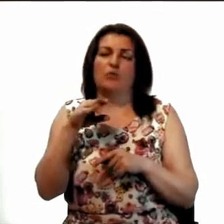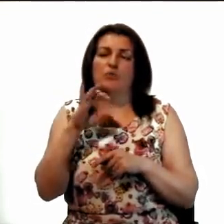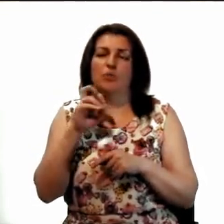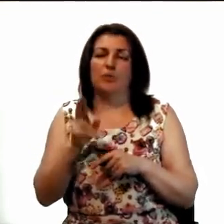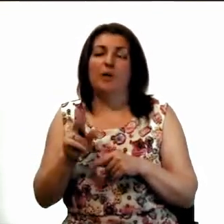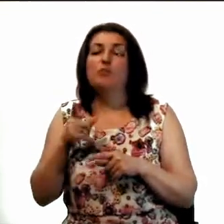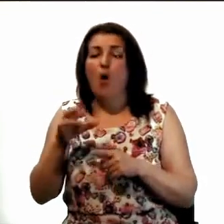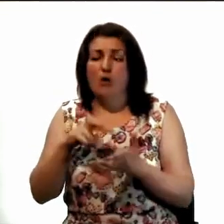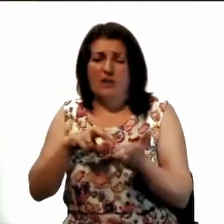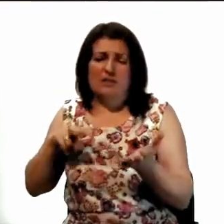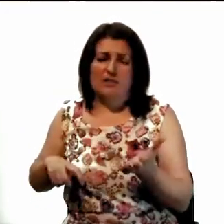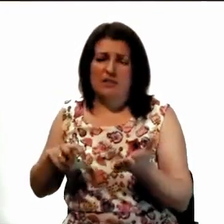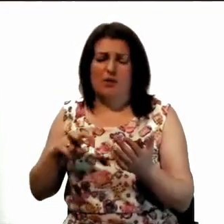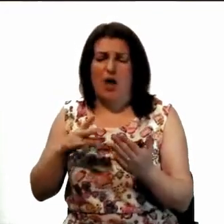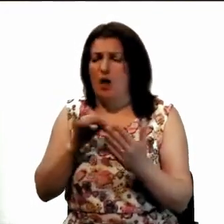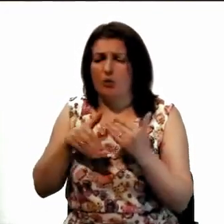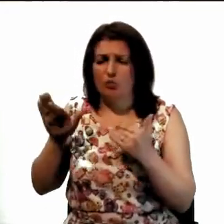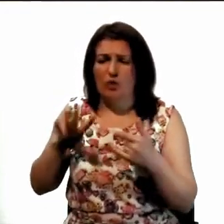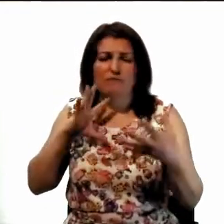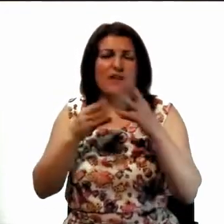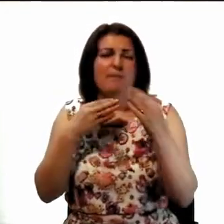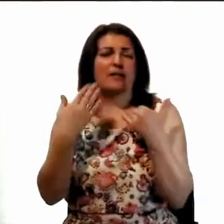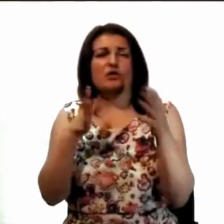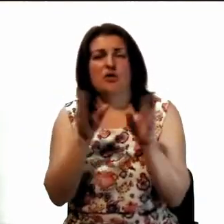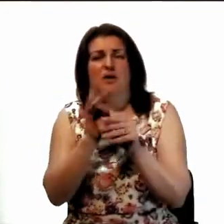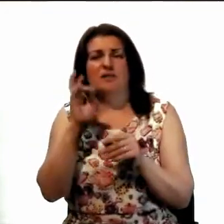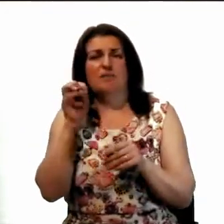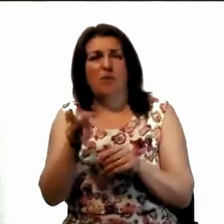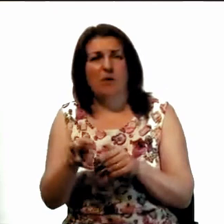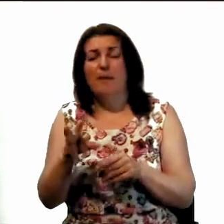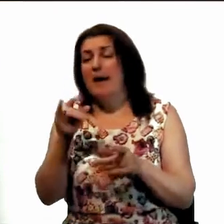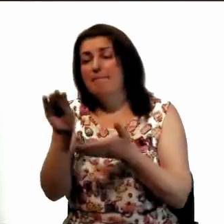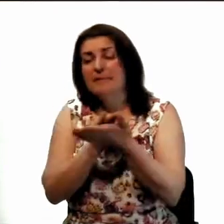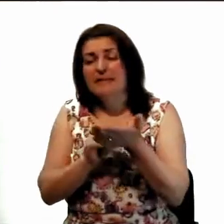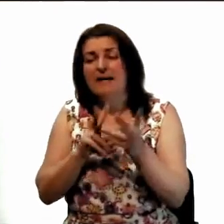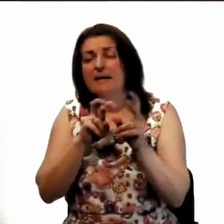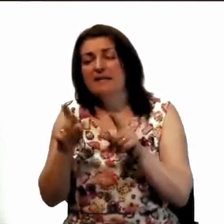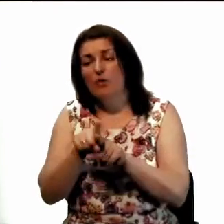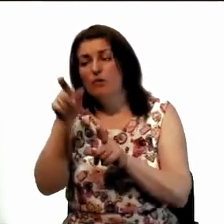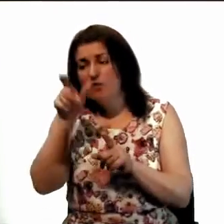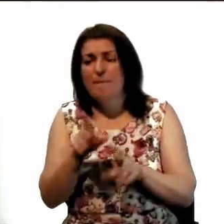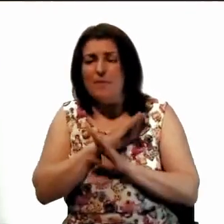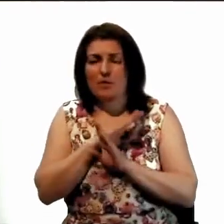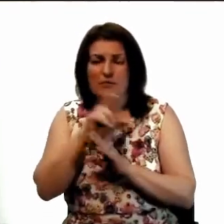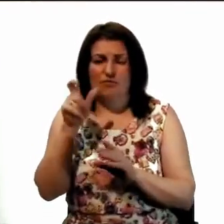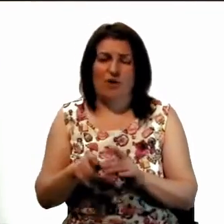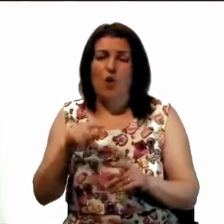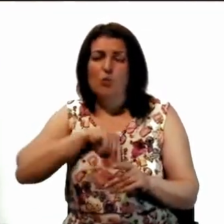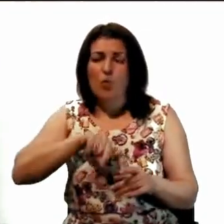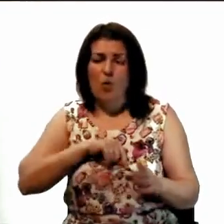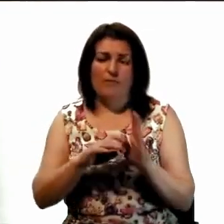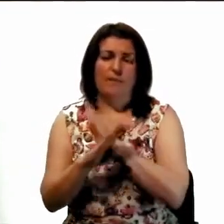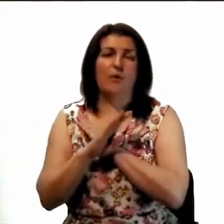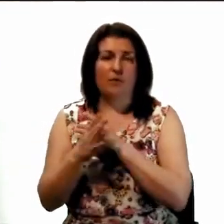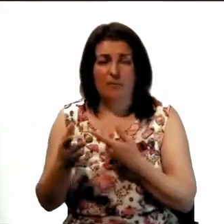отступил от Бога, он отошел от этих взаимоотношений с Богом. И Писание называет такого человека мертвым духовно